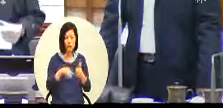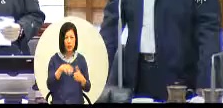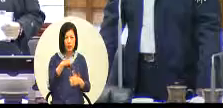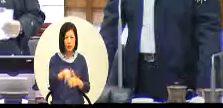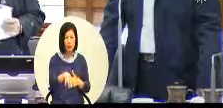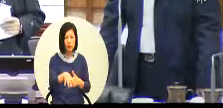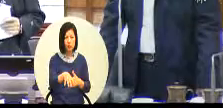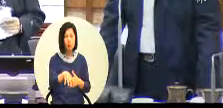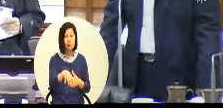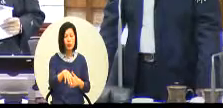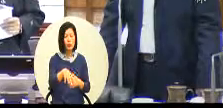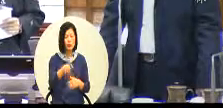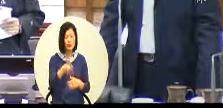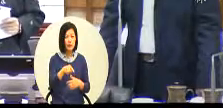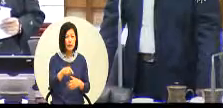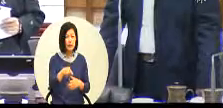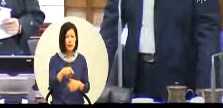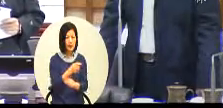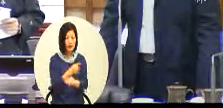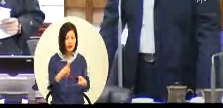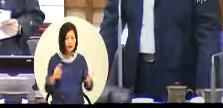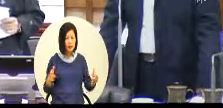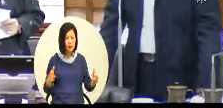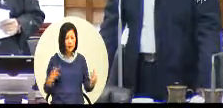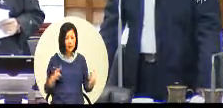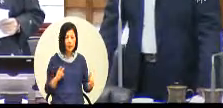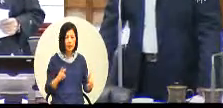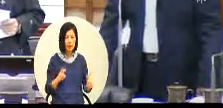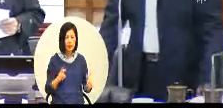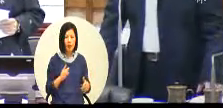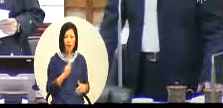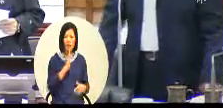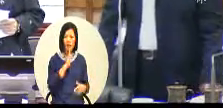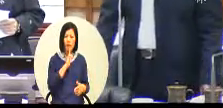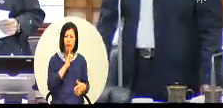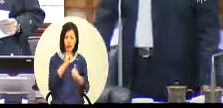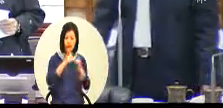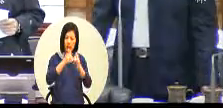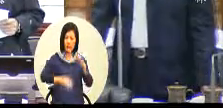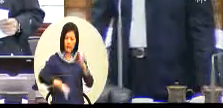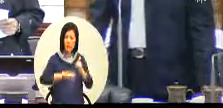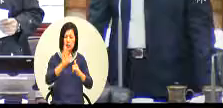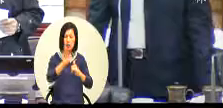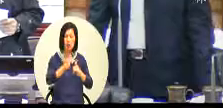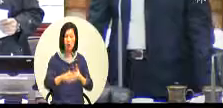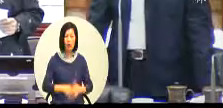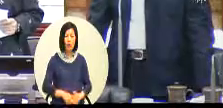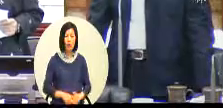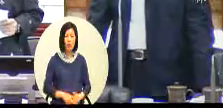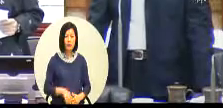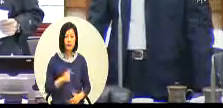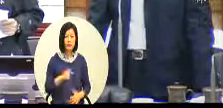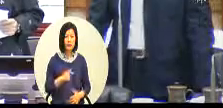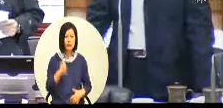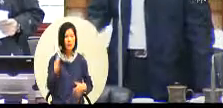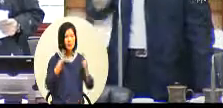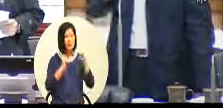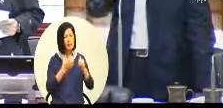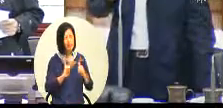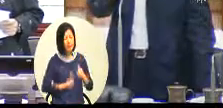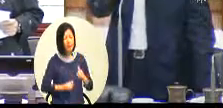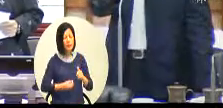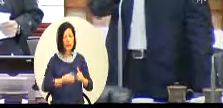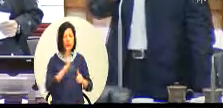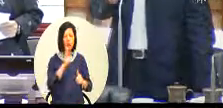德班这个有很多的丰富的历史，不管这个历史曾经让我们觉得伤痛，但